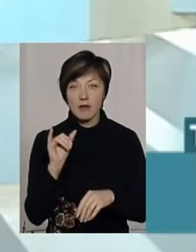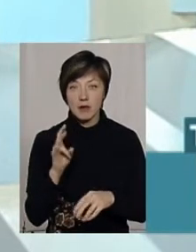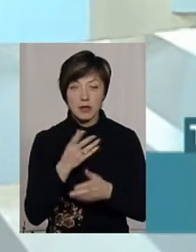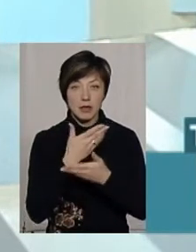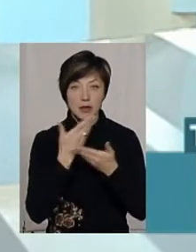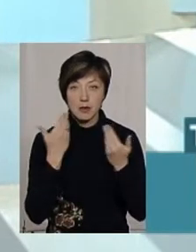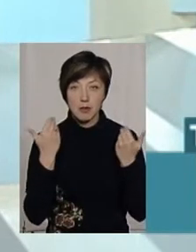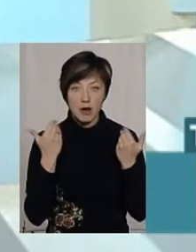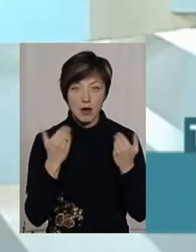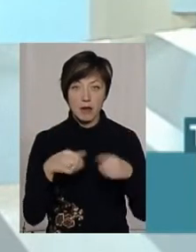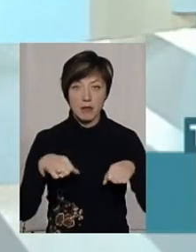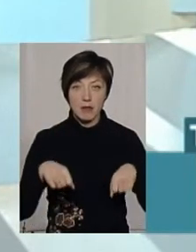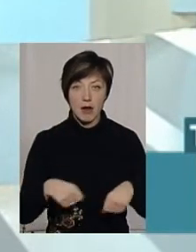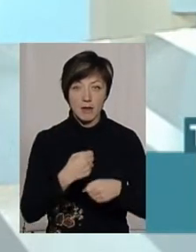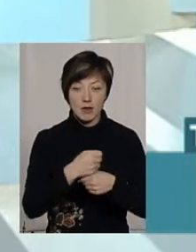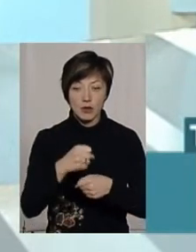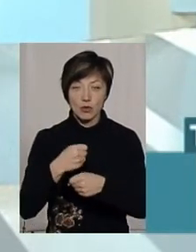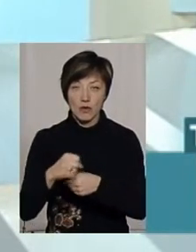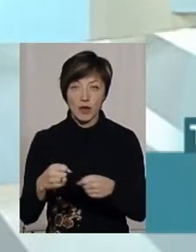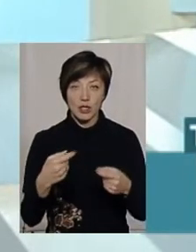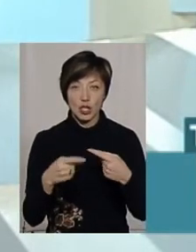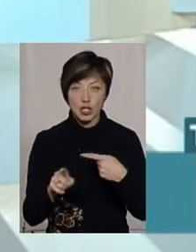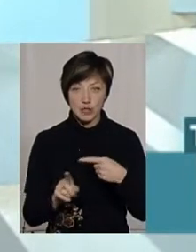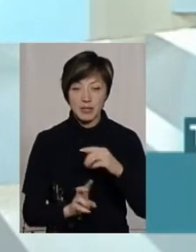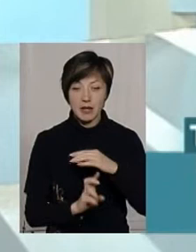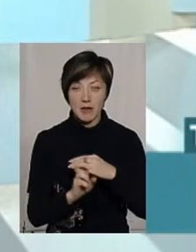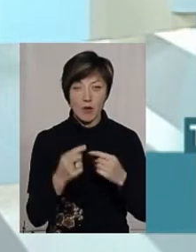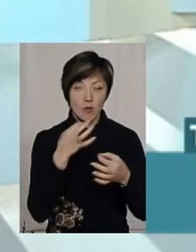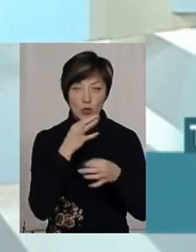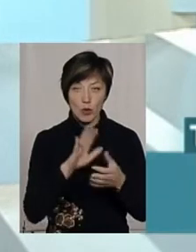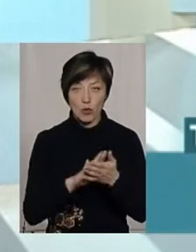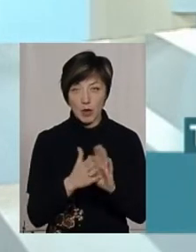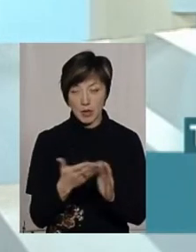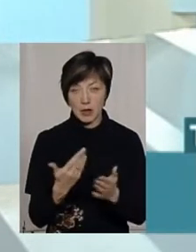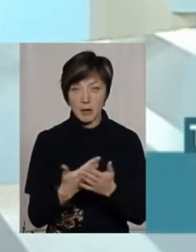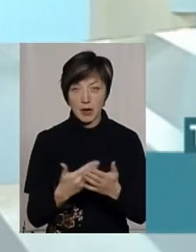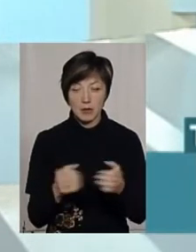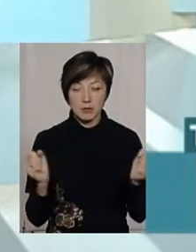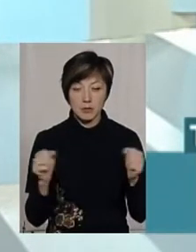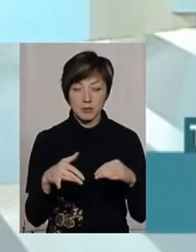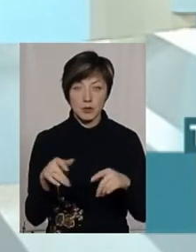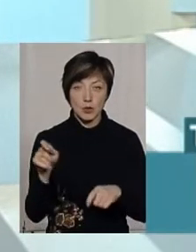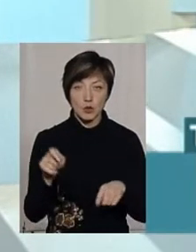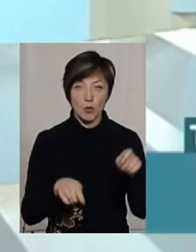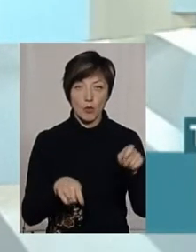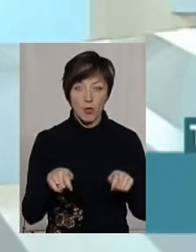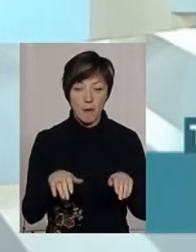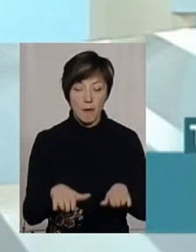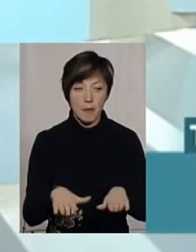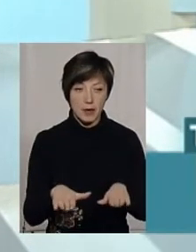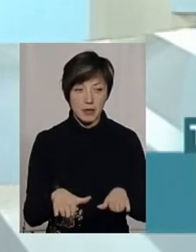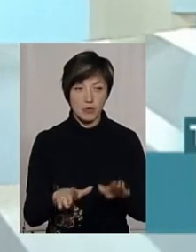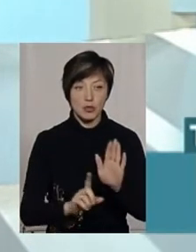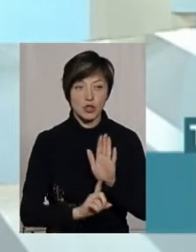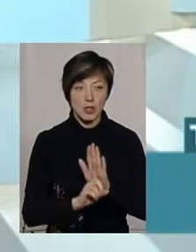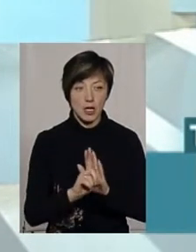права диктувати іншим церквам будь-яких умов. Ну, наприклад, збирається на собор помісний,